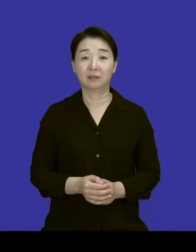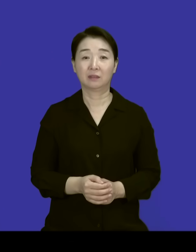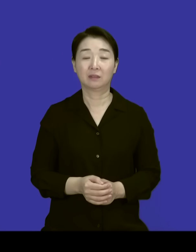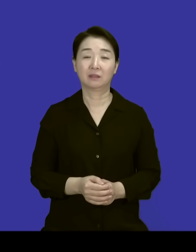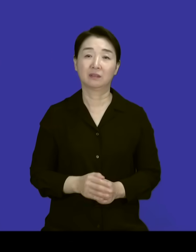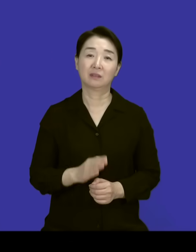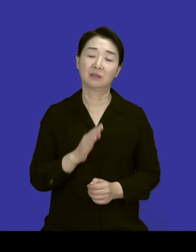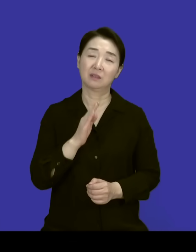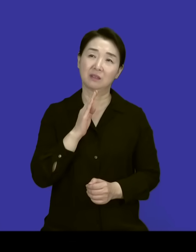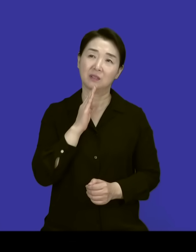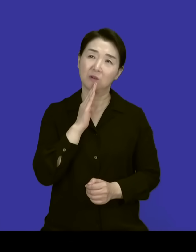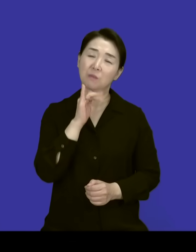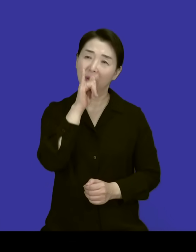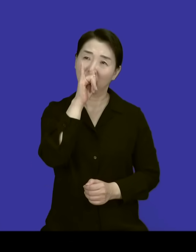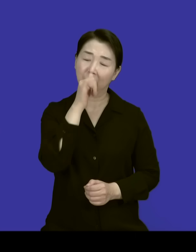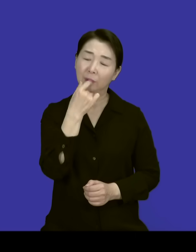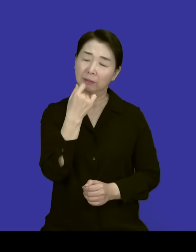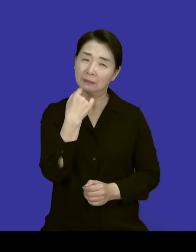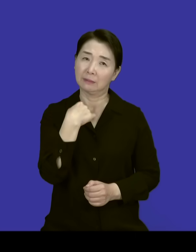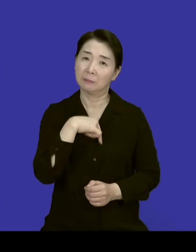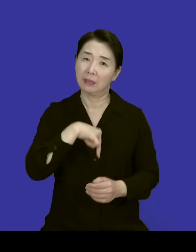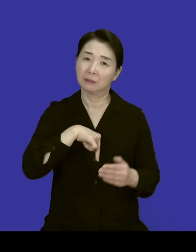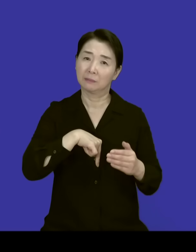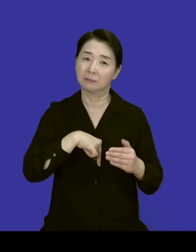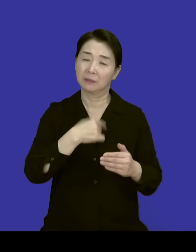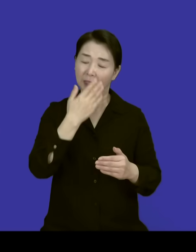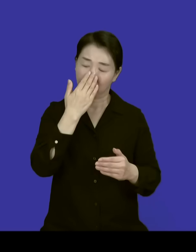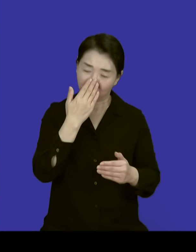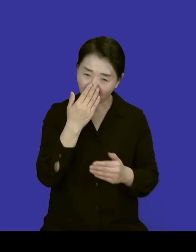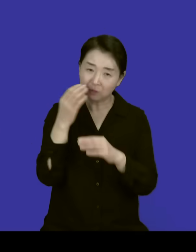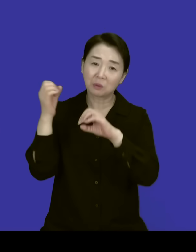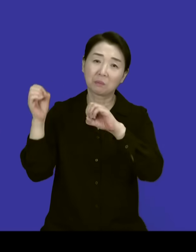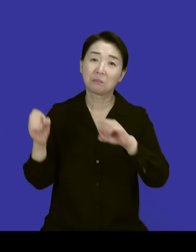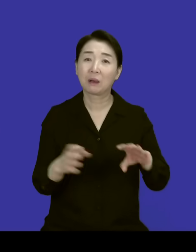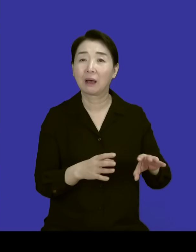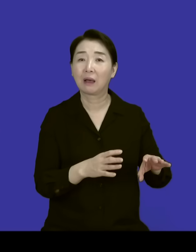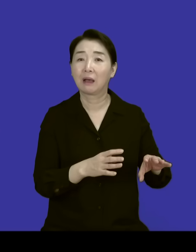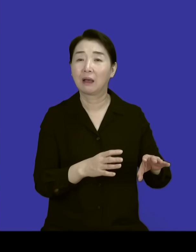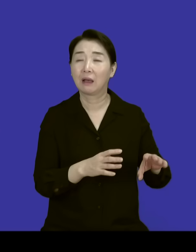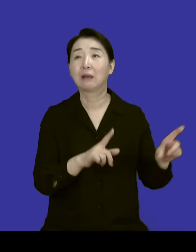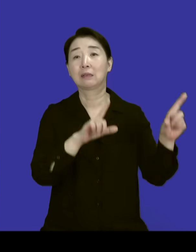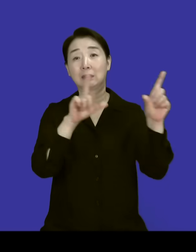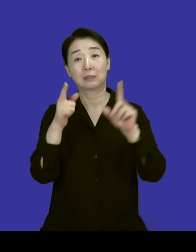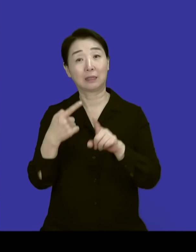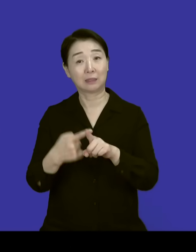게 진짜 있었던 것 같아요 저한테. 네. 그 겸손을 잠깐 잃고 가다가 네.